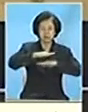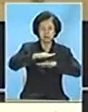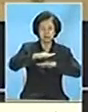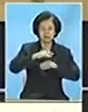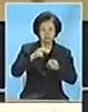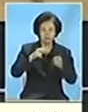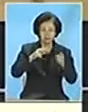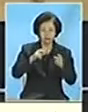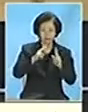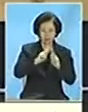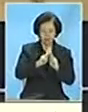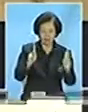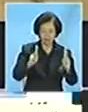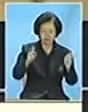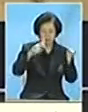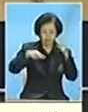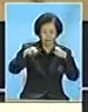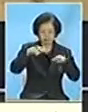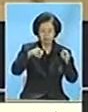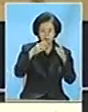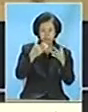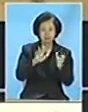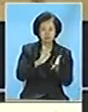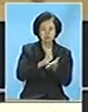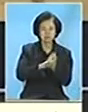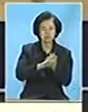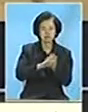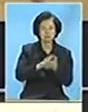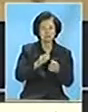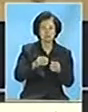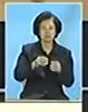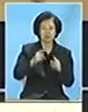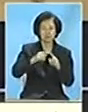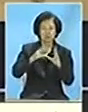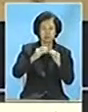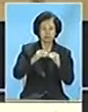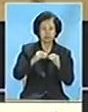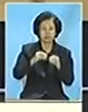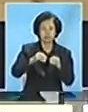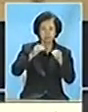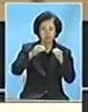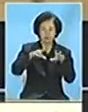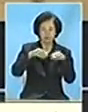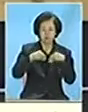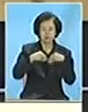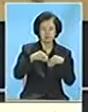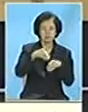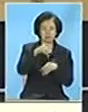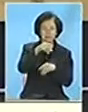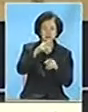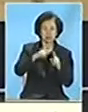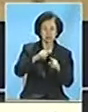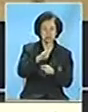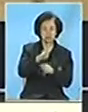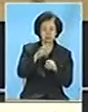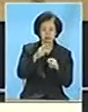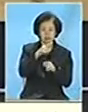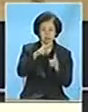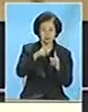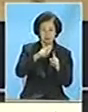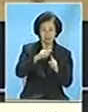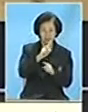แล้วตามที่ที่ประชุมวุฒิสภาได้ลงมติในเวลาที่1รับร่างพระราชบัญญัติสถาบันการพระศึกษาฉ